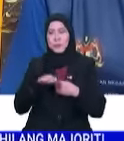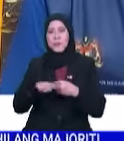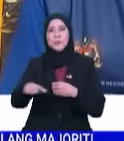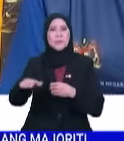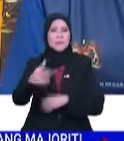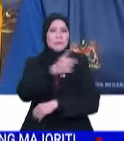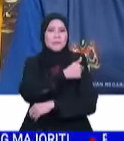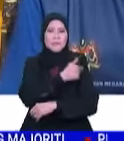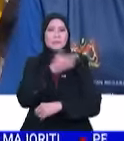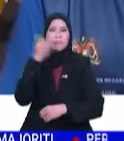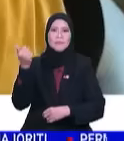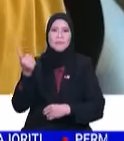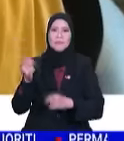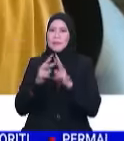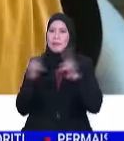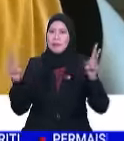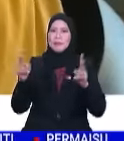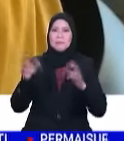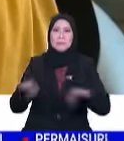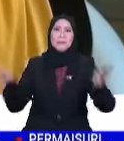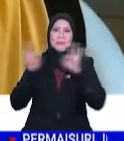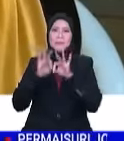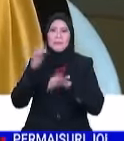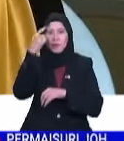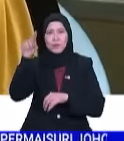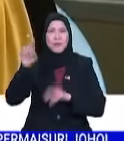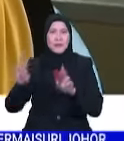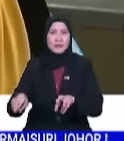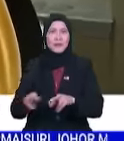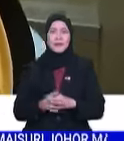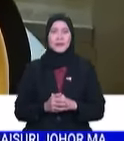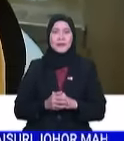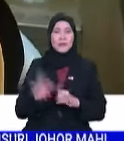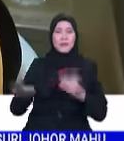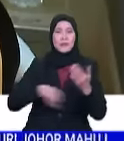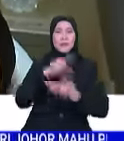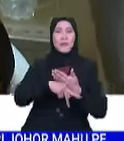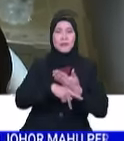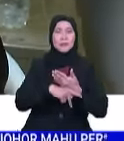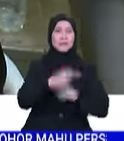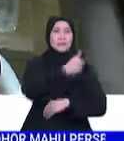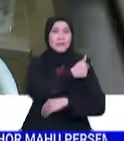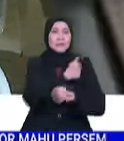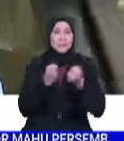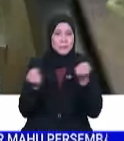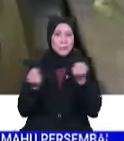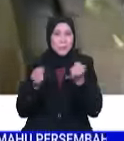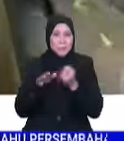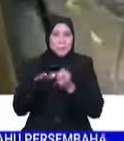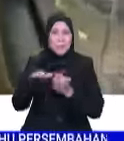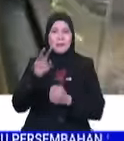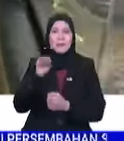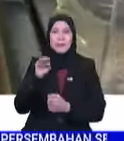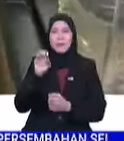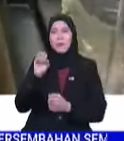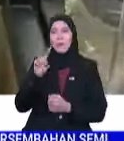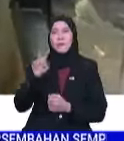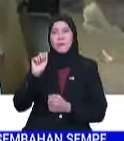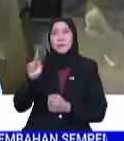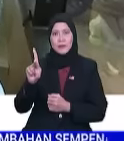sangat-sangat diperlukan oleh rakyat. Beliau ditubui pada program mobilisasi vaksin komuniti Movac menerusi